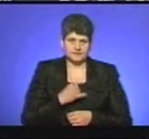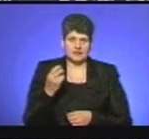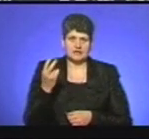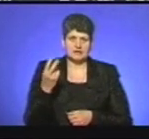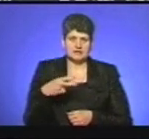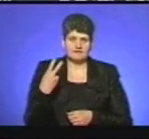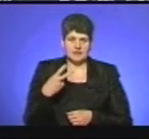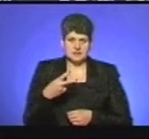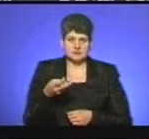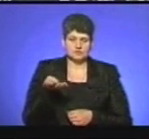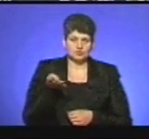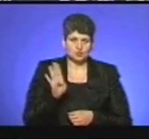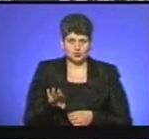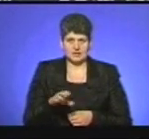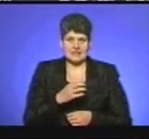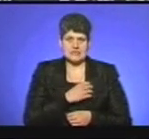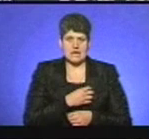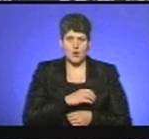20 комплектів нагород